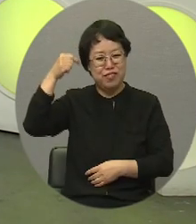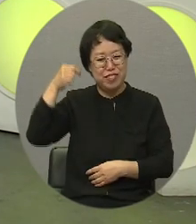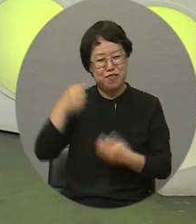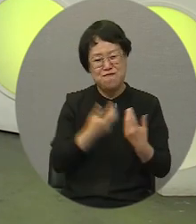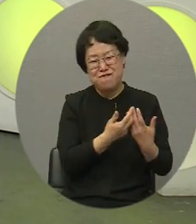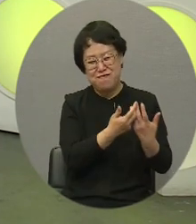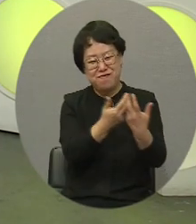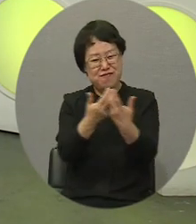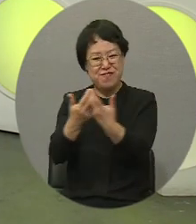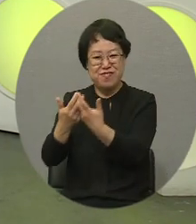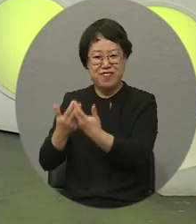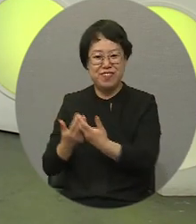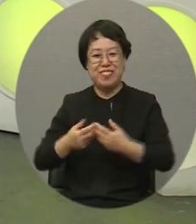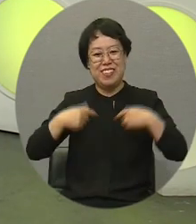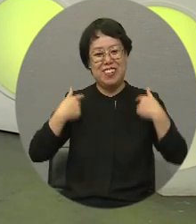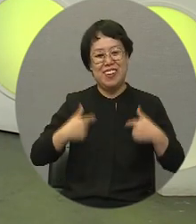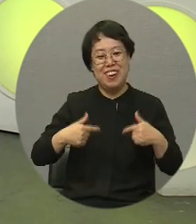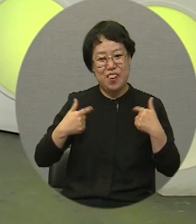언제나